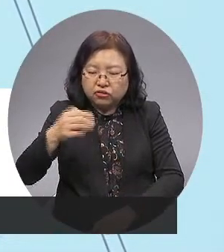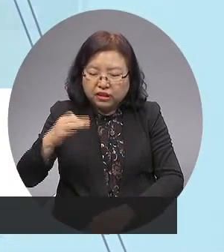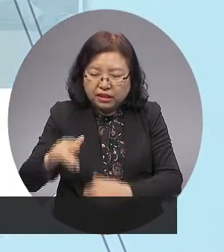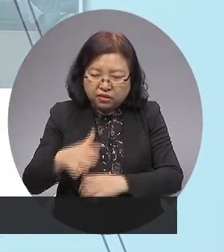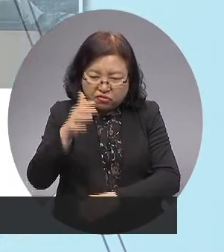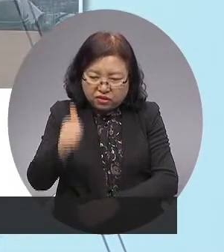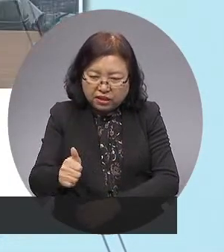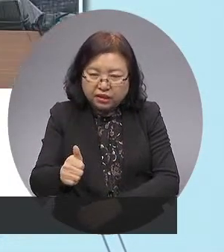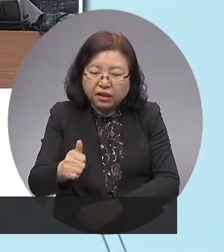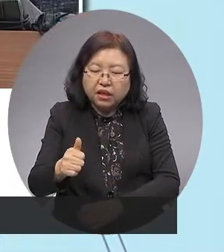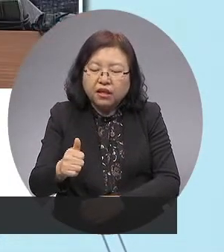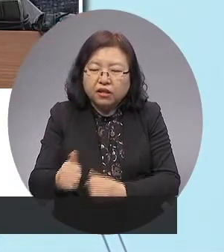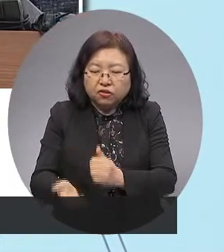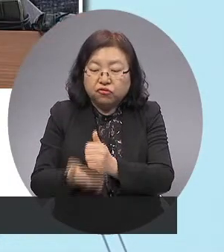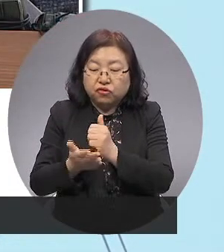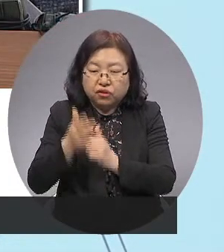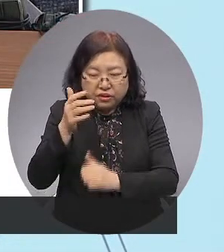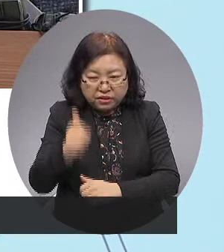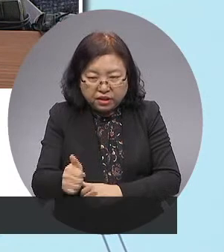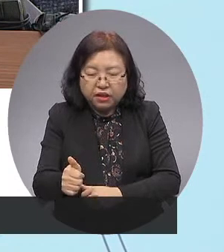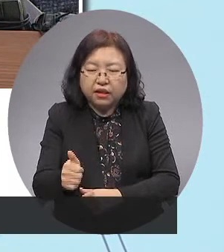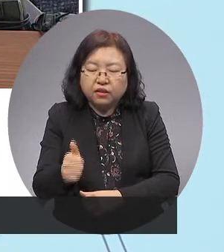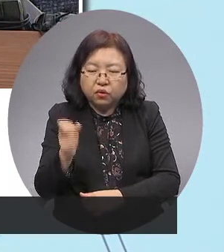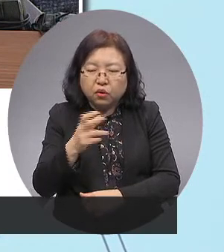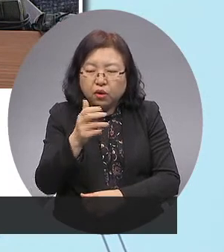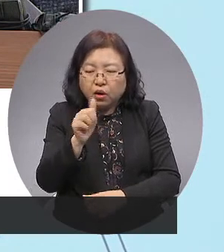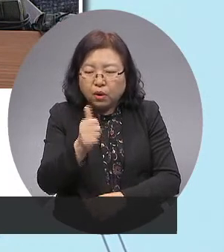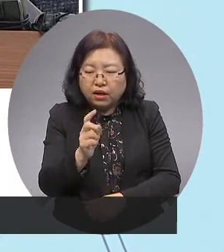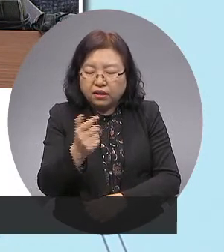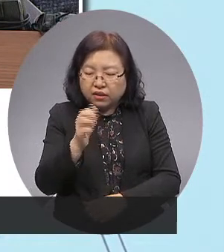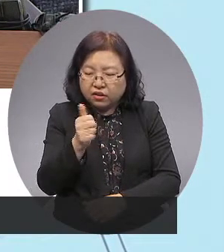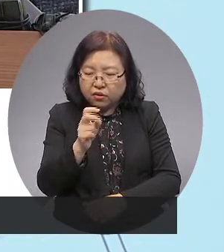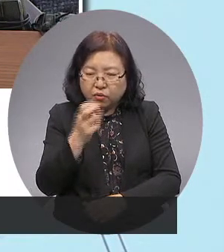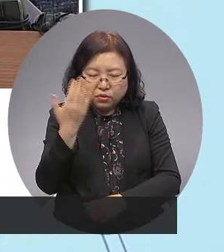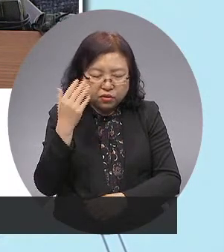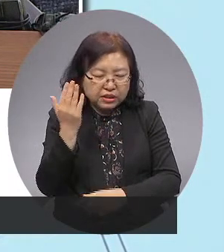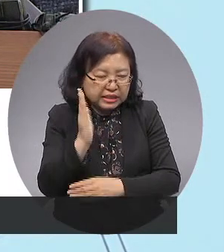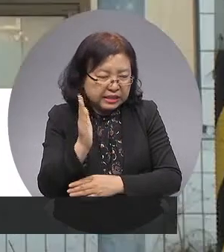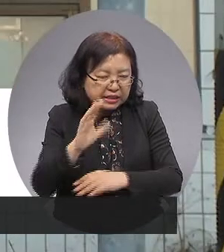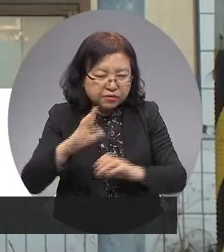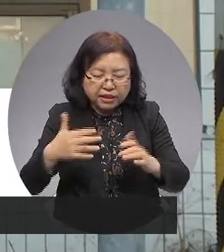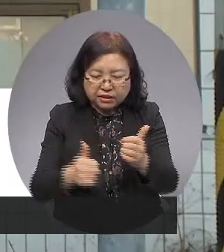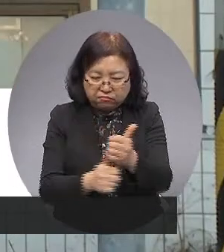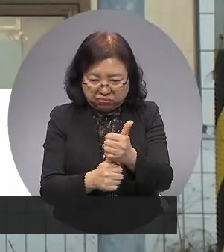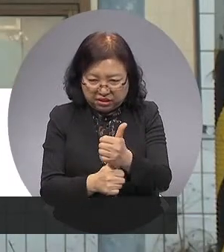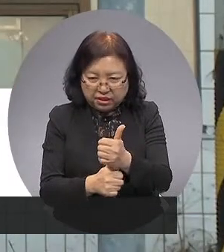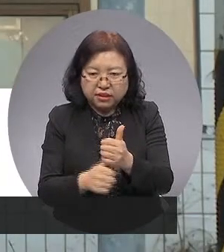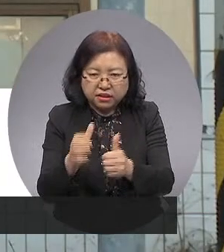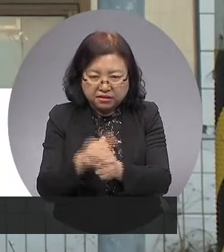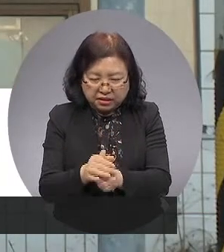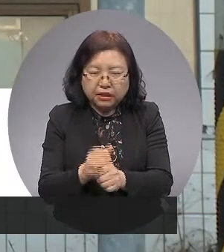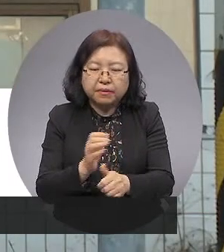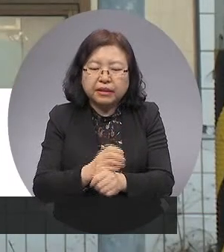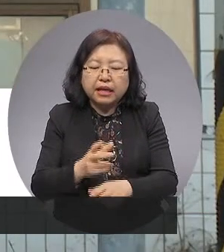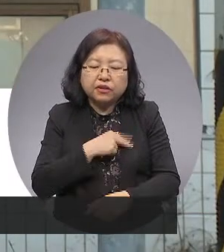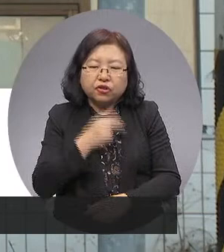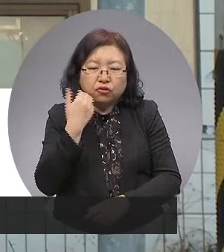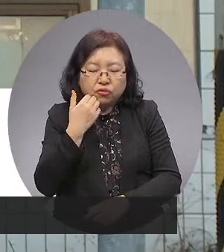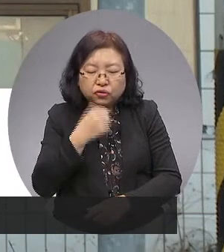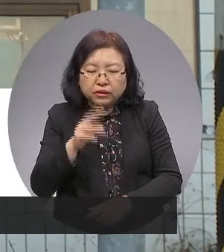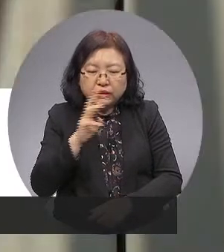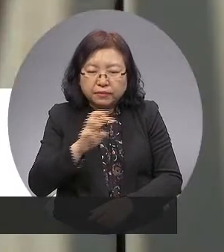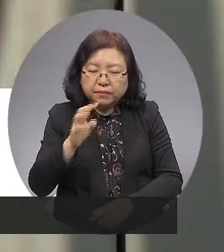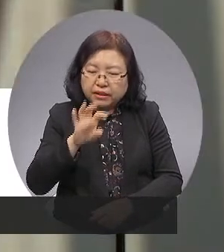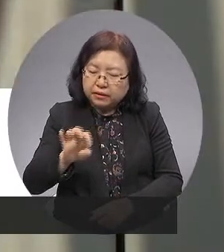위원장이 공천관리위원장을, 황영우 전 청주시의회 의장이 부위원장을 맡았고 위원회는 3,